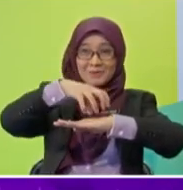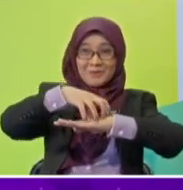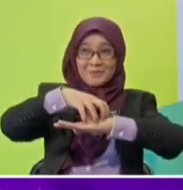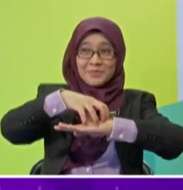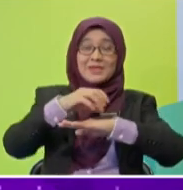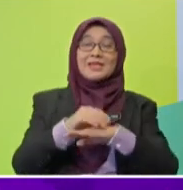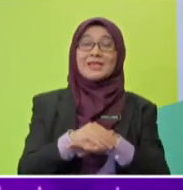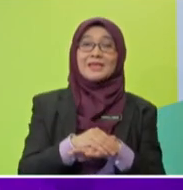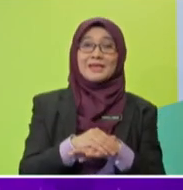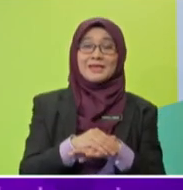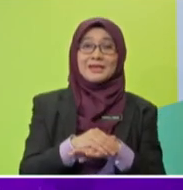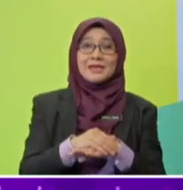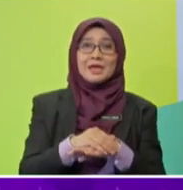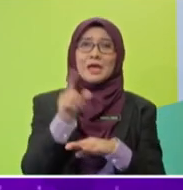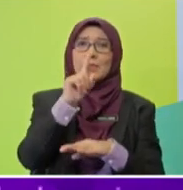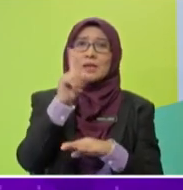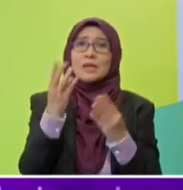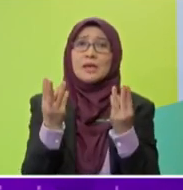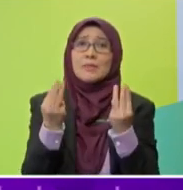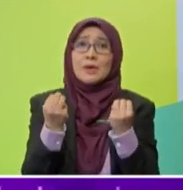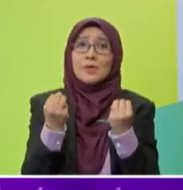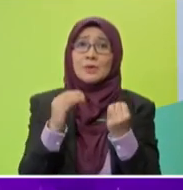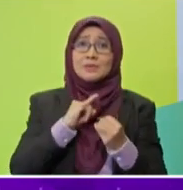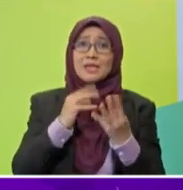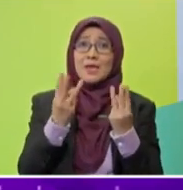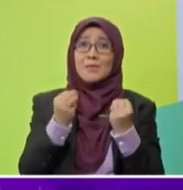Kalau diberi pilihan saya akan pilih